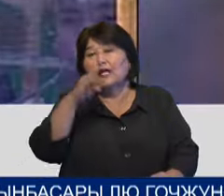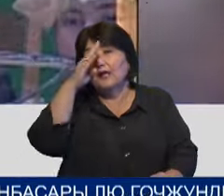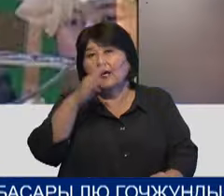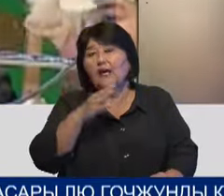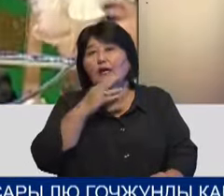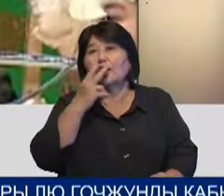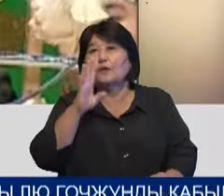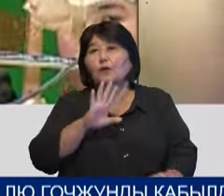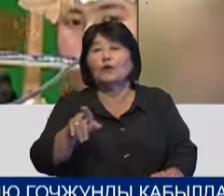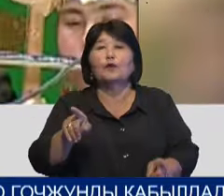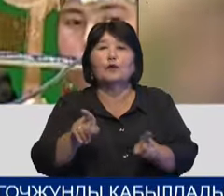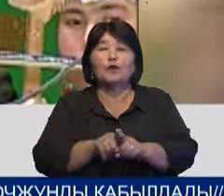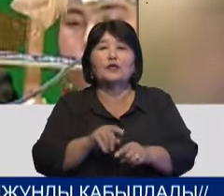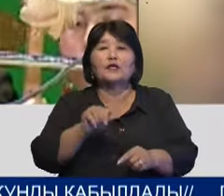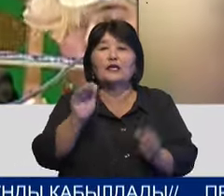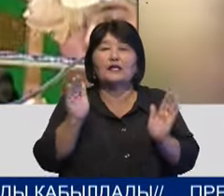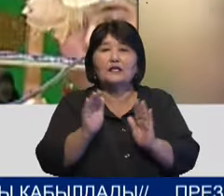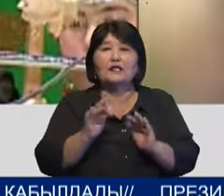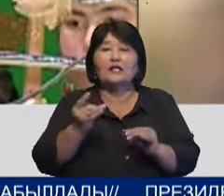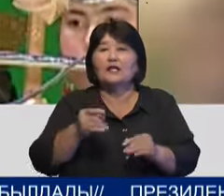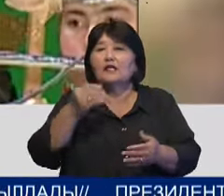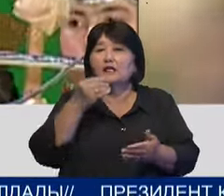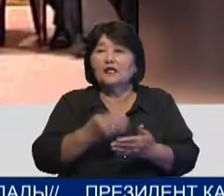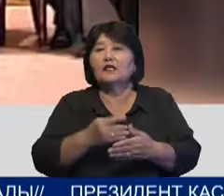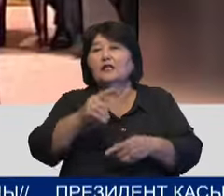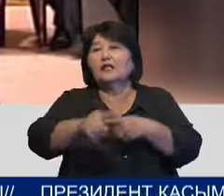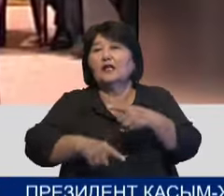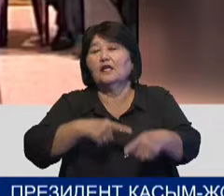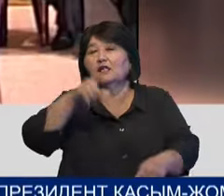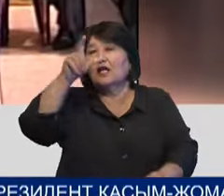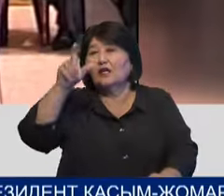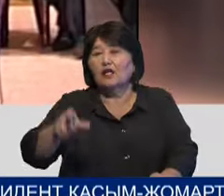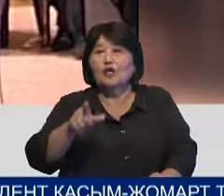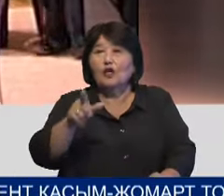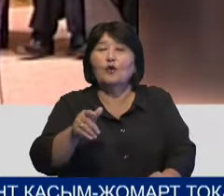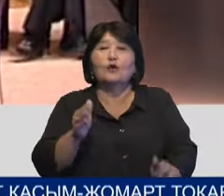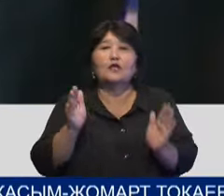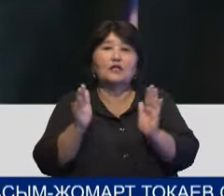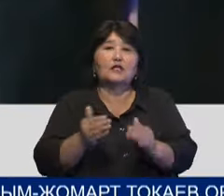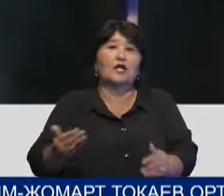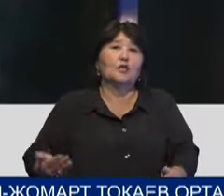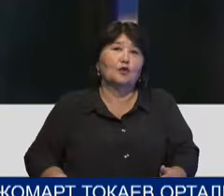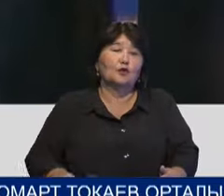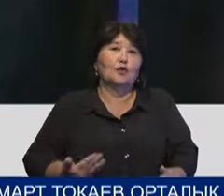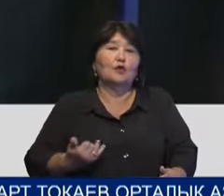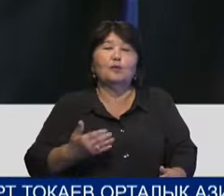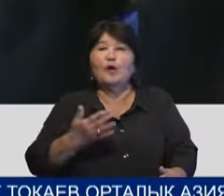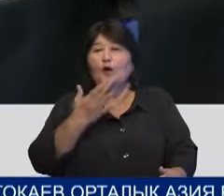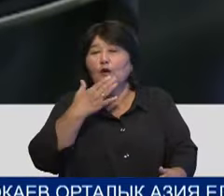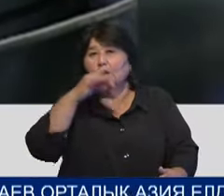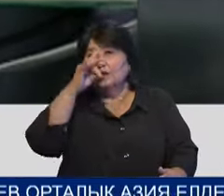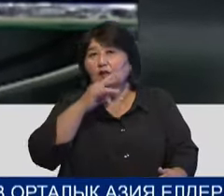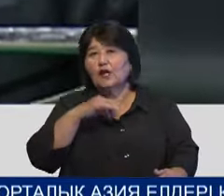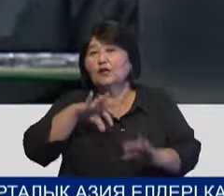көзін көрмесе де, бесіктен белі шығар шықпас тектілердің көшін жалғастырған азамат. Ол қамшының сабындай қысқа ғұмырында ұлт руханиятының